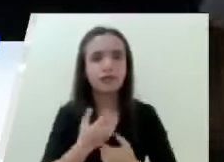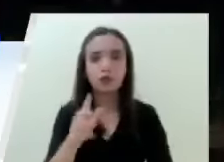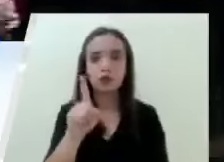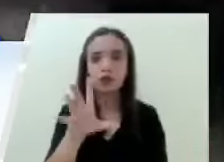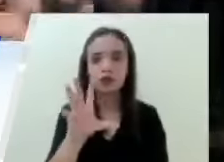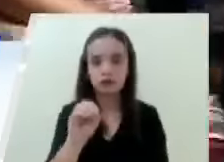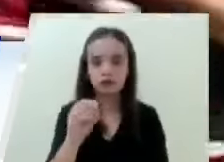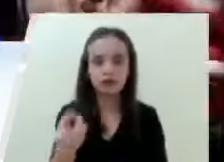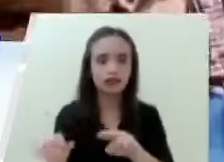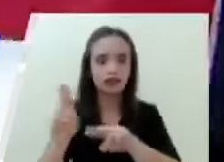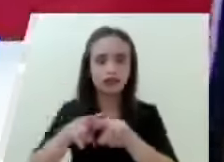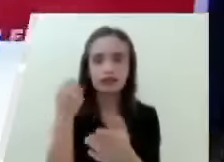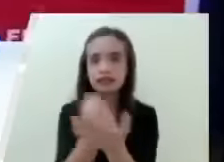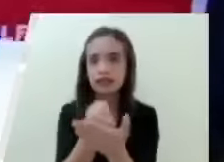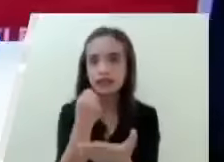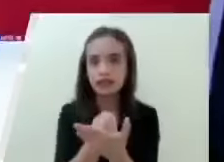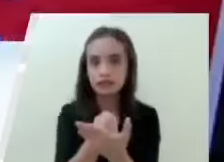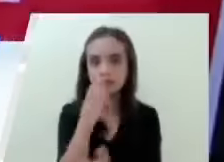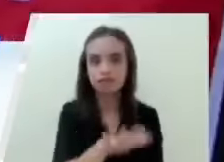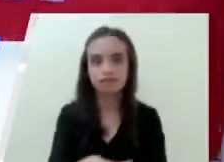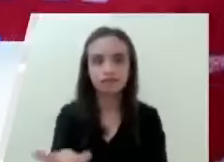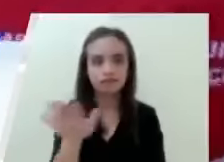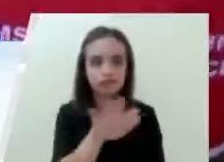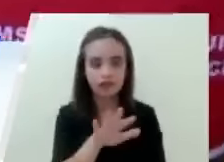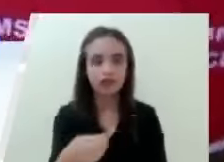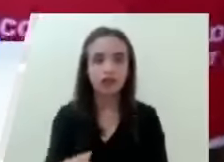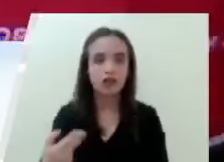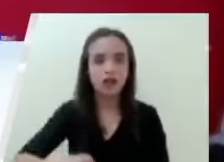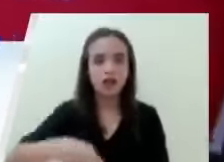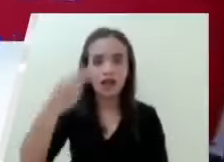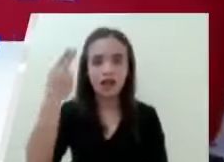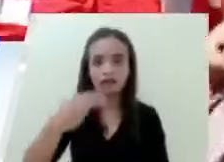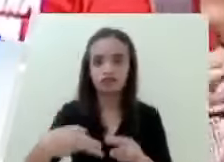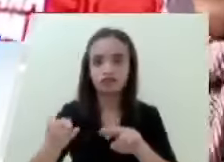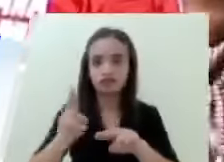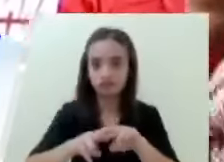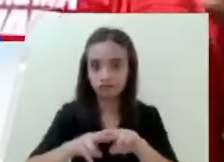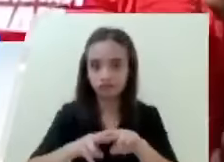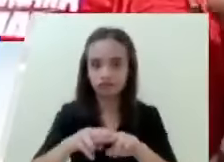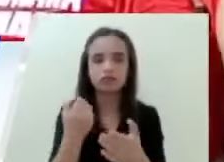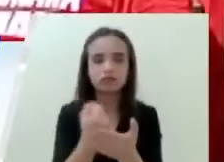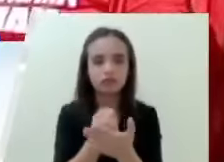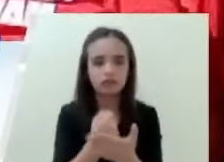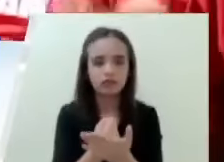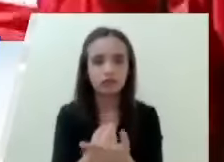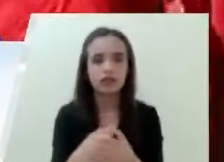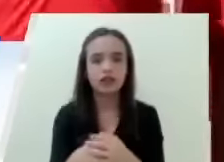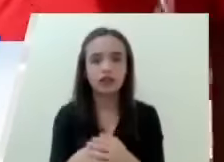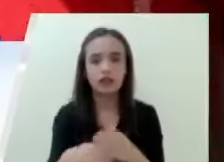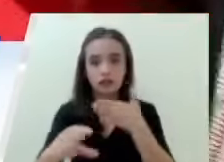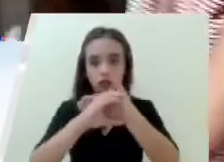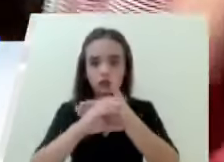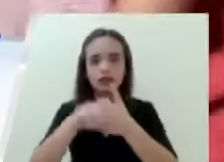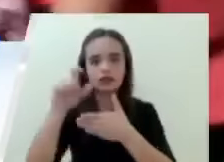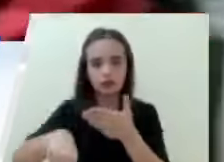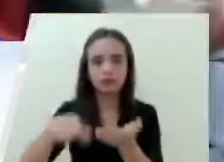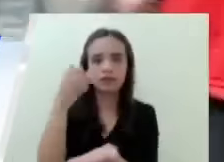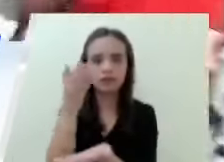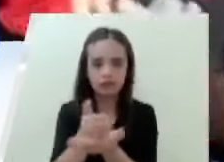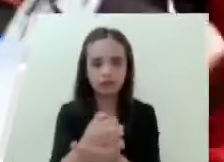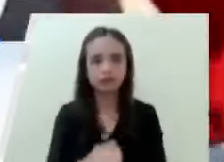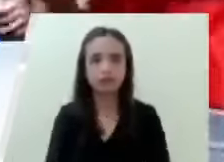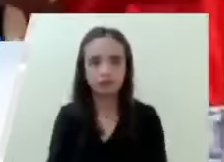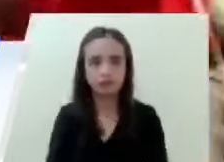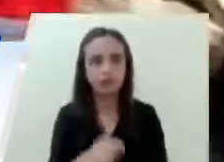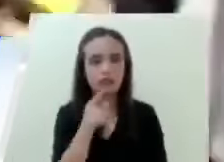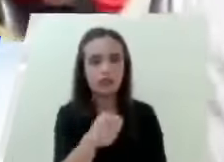sahod across the board, pagtaas ng minimum wage at pagwawakas sa kontraktualisasyon. Tinanggihan din nilang imbitasyon